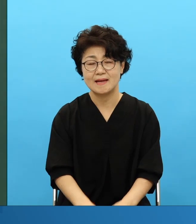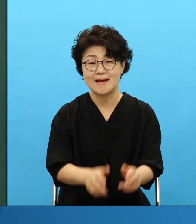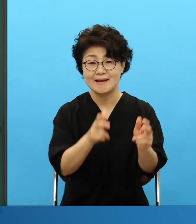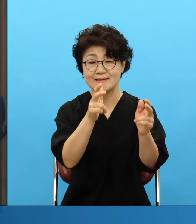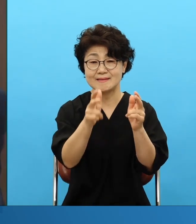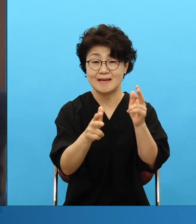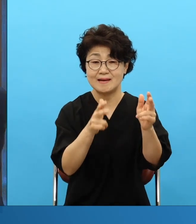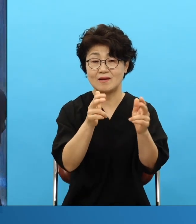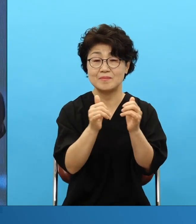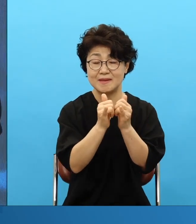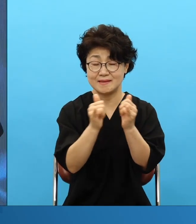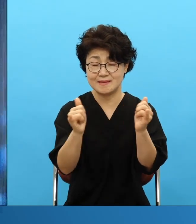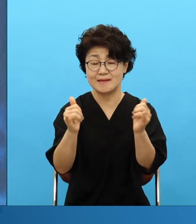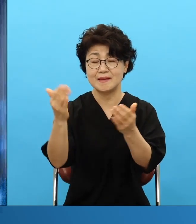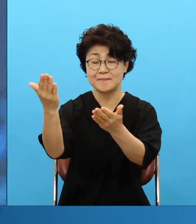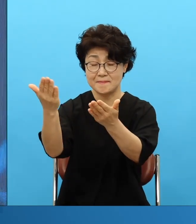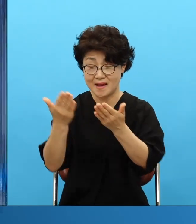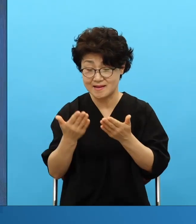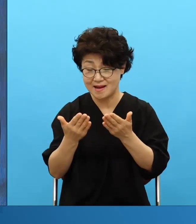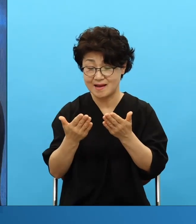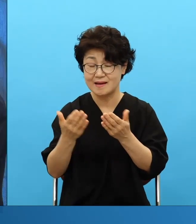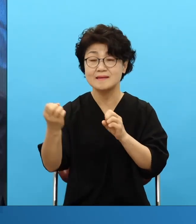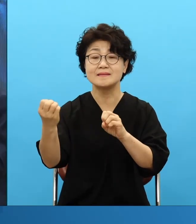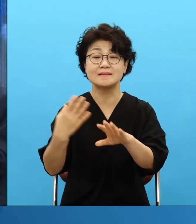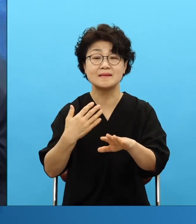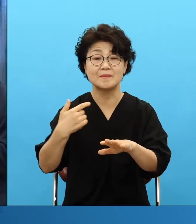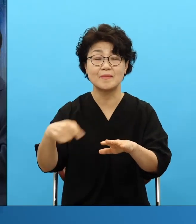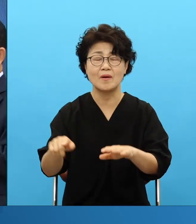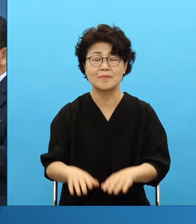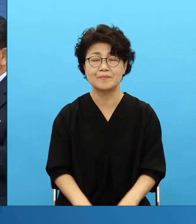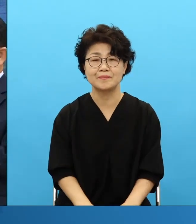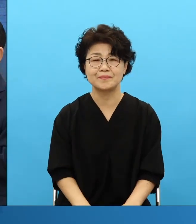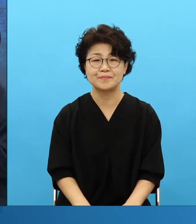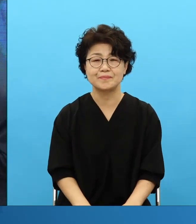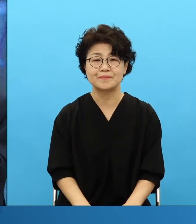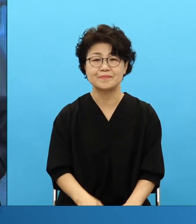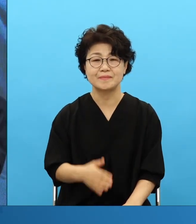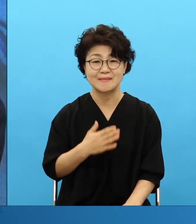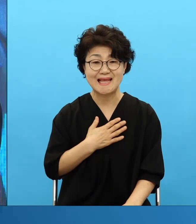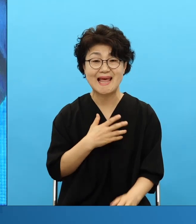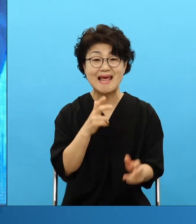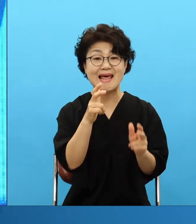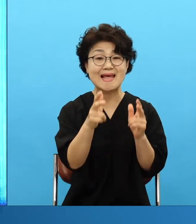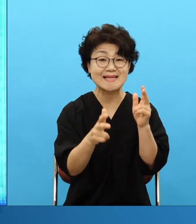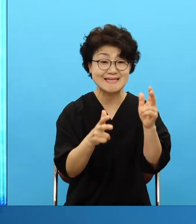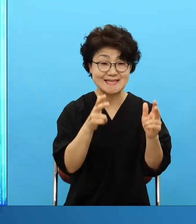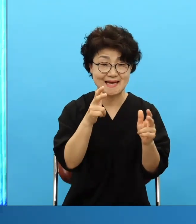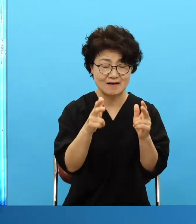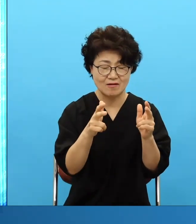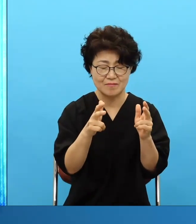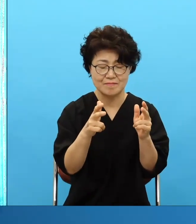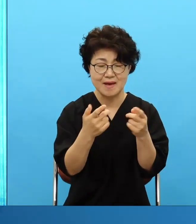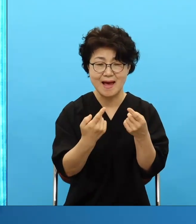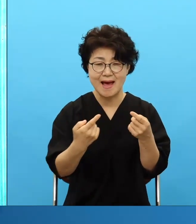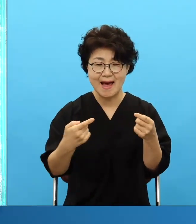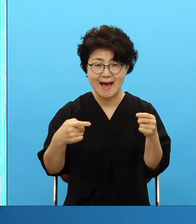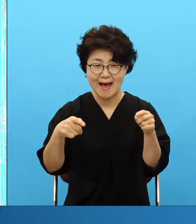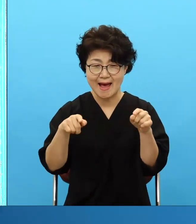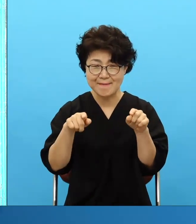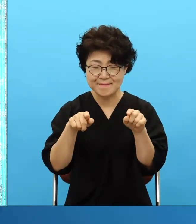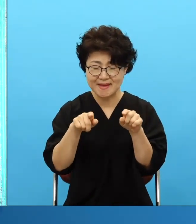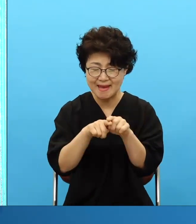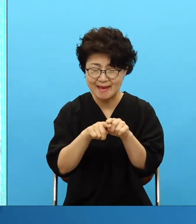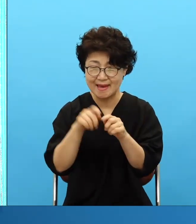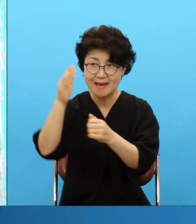this is the answers that the business people will receive. 내 산업이 with 임마누엘 원네스.